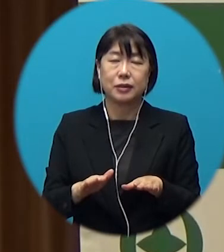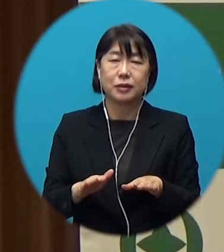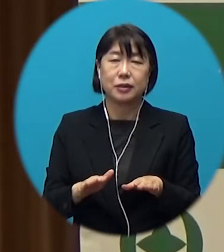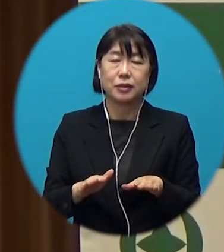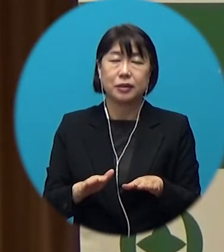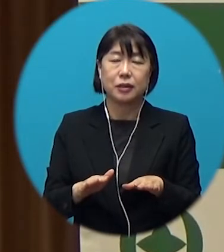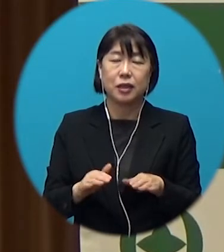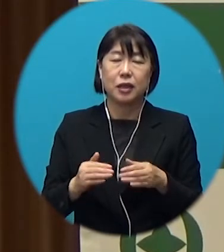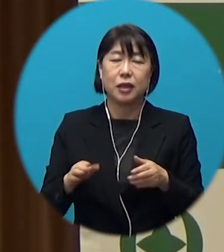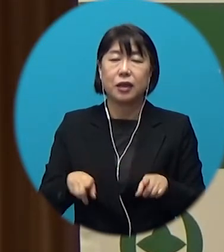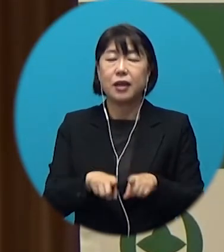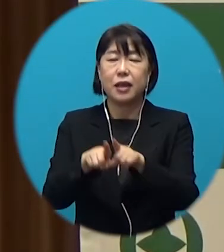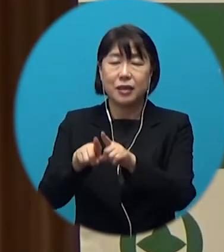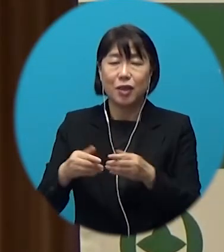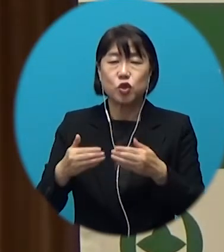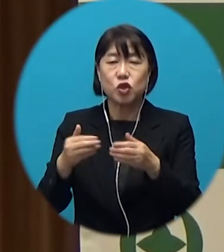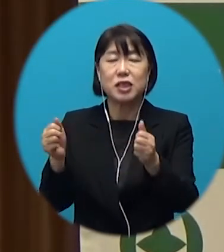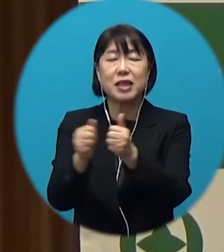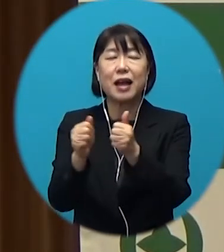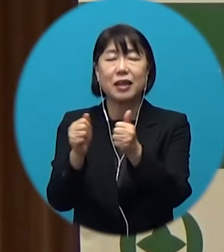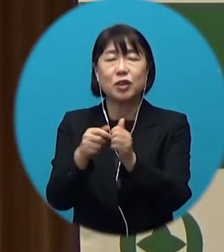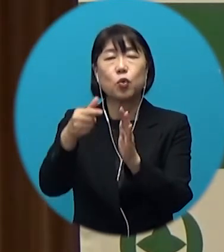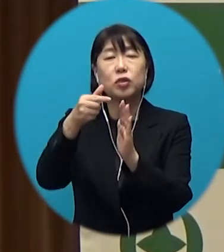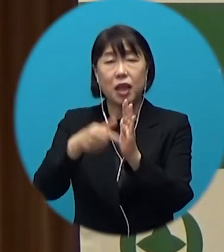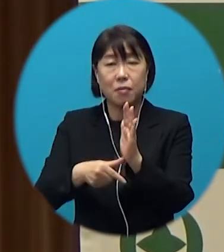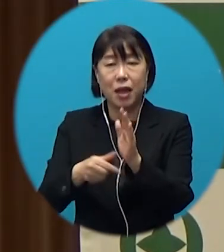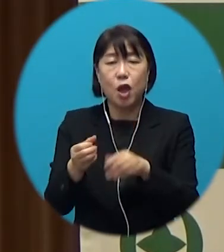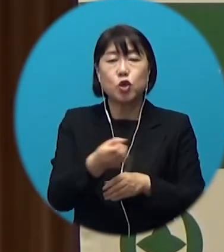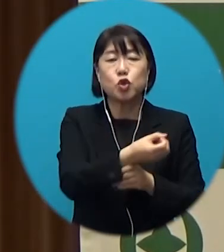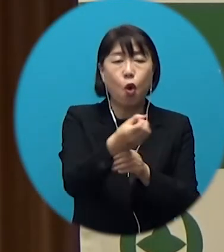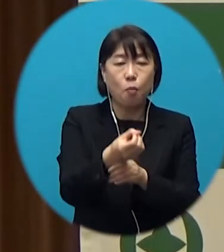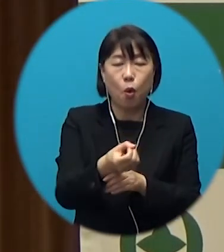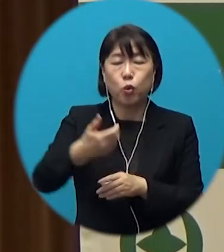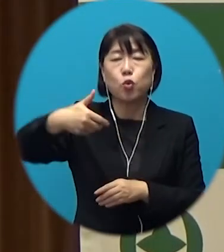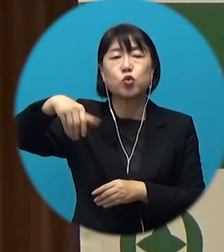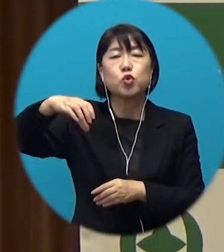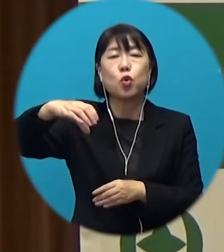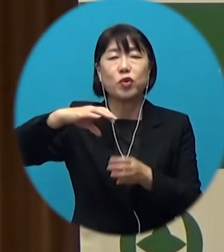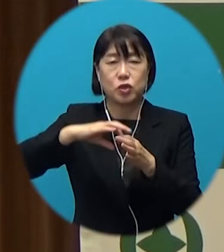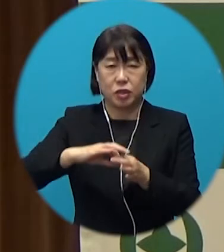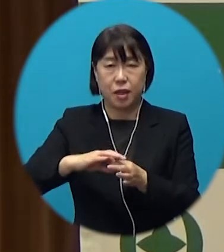連携推進会議のテーマとしている消防と水道ですけれども、これまで